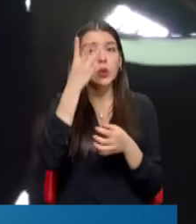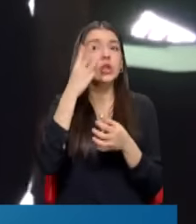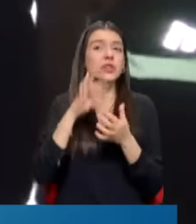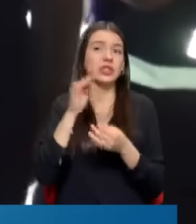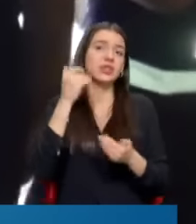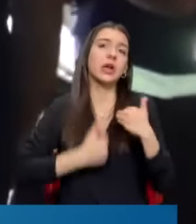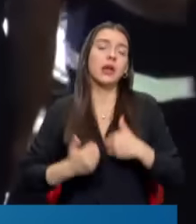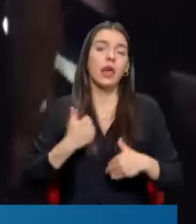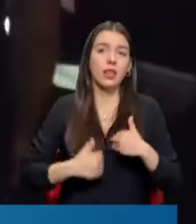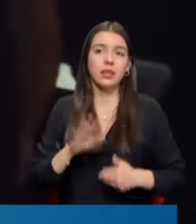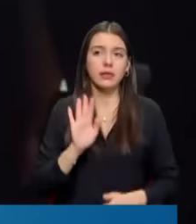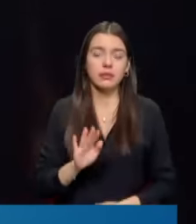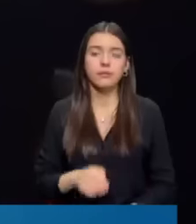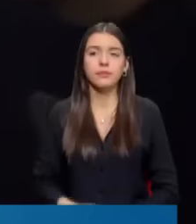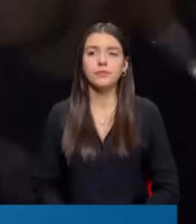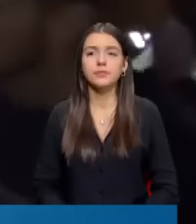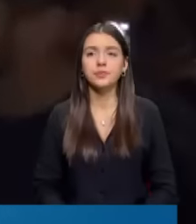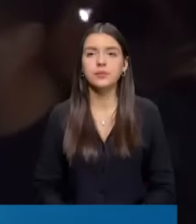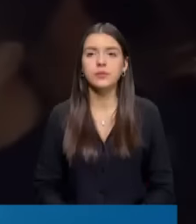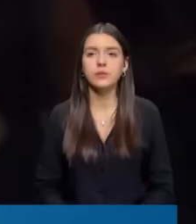yaralandı.